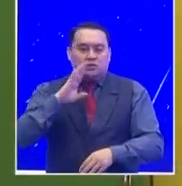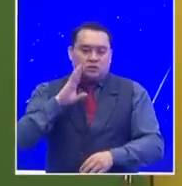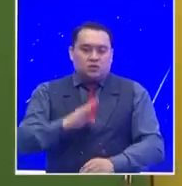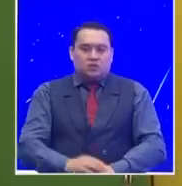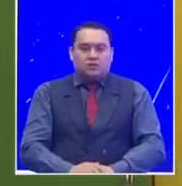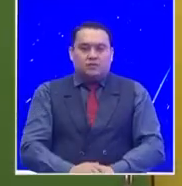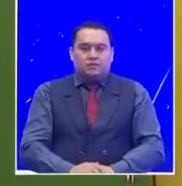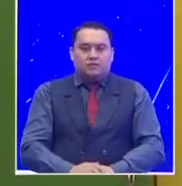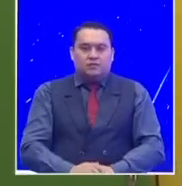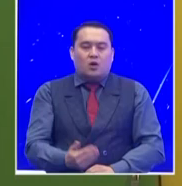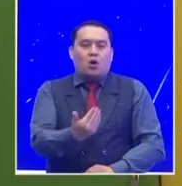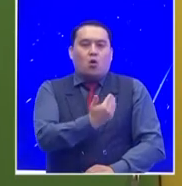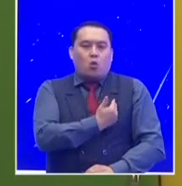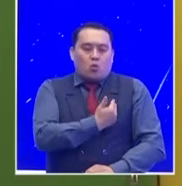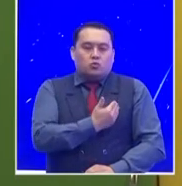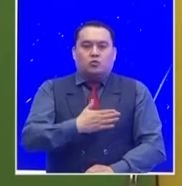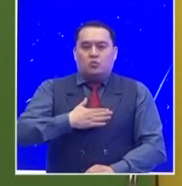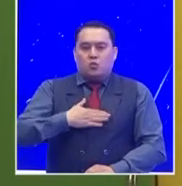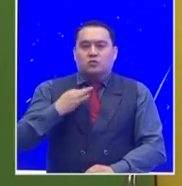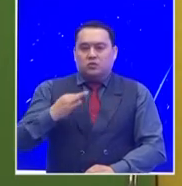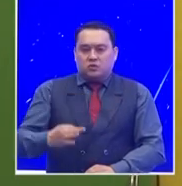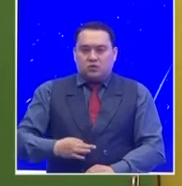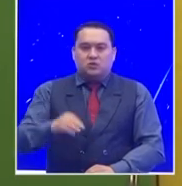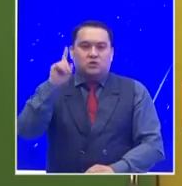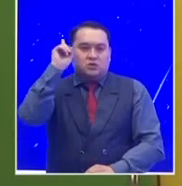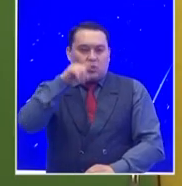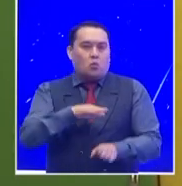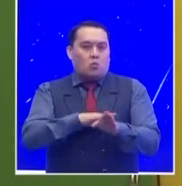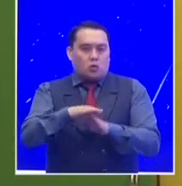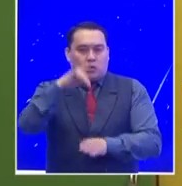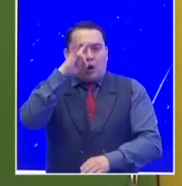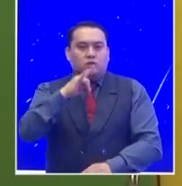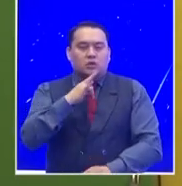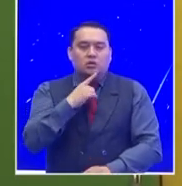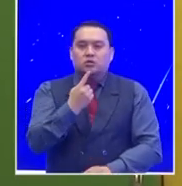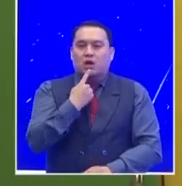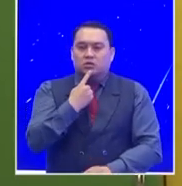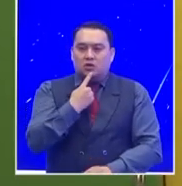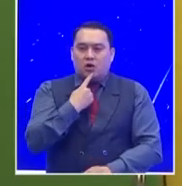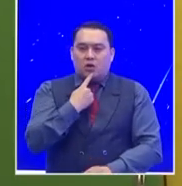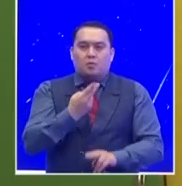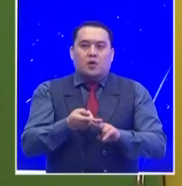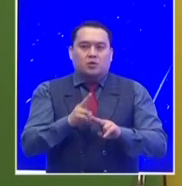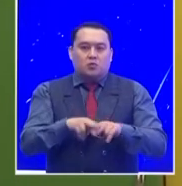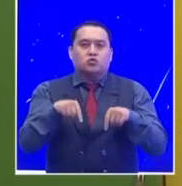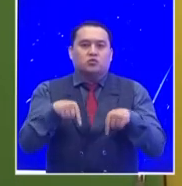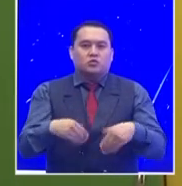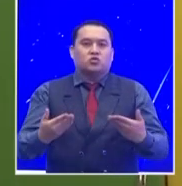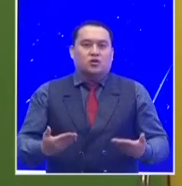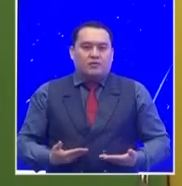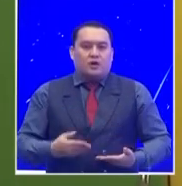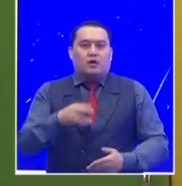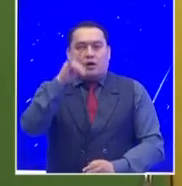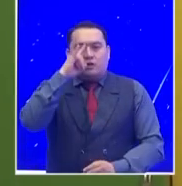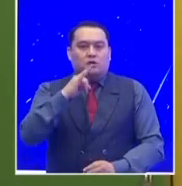воспитанников. И вот хочется, чтобы в дальнейшем сын тоже владел полностью казахским языком, потому что, живя в Республике